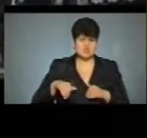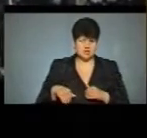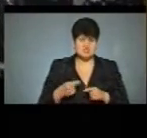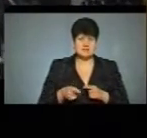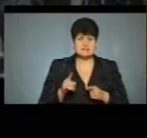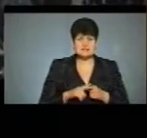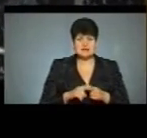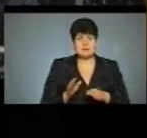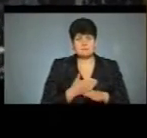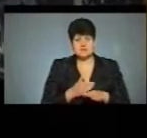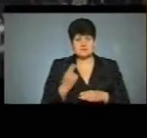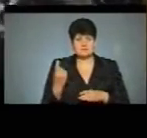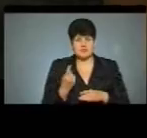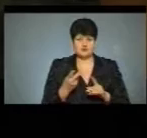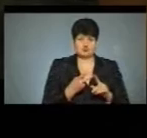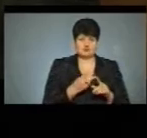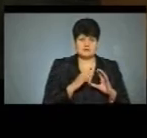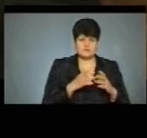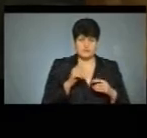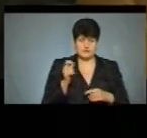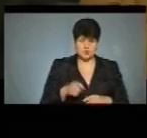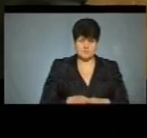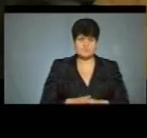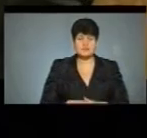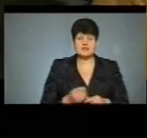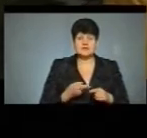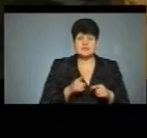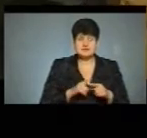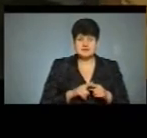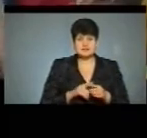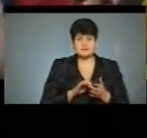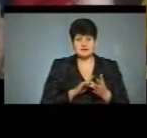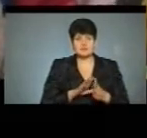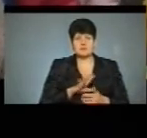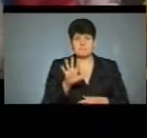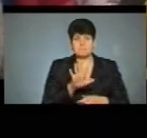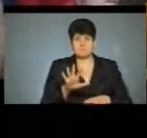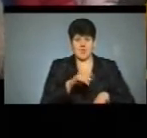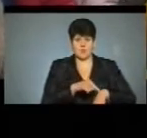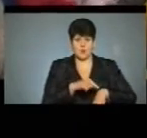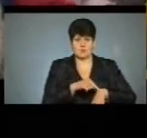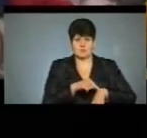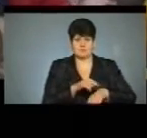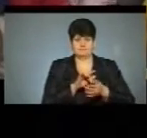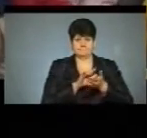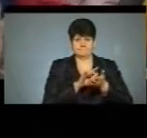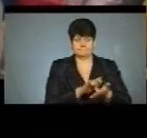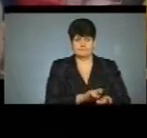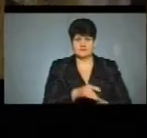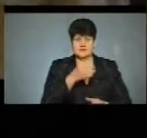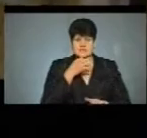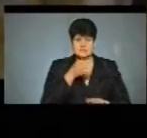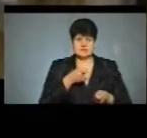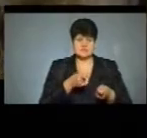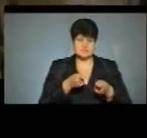між Першою та Другою світовою війною. Різдвяна мандрівка від свята до свята тривала 5 годин, повідомила завідувачка відділу